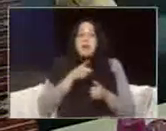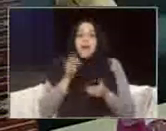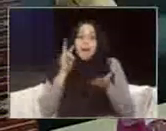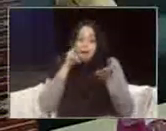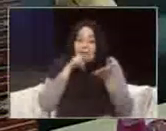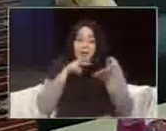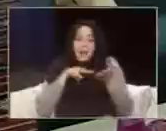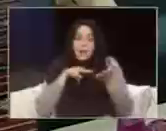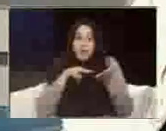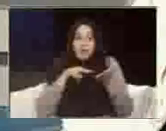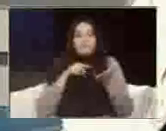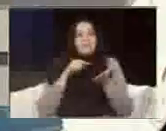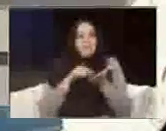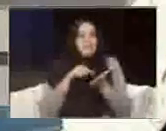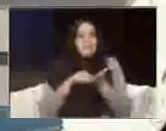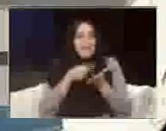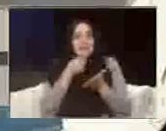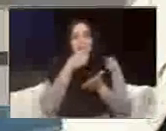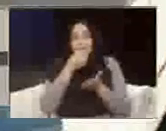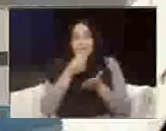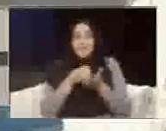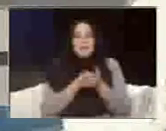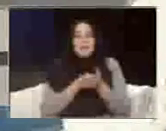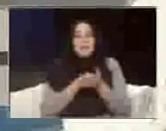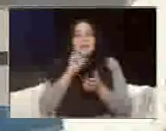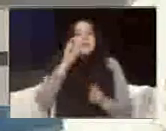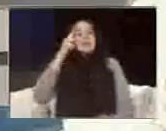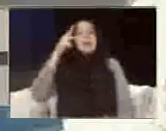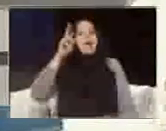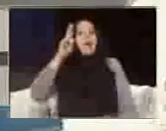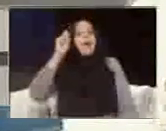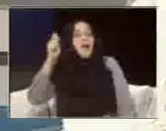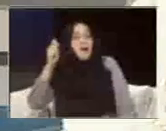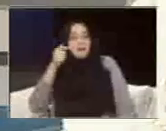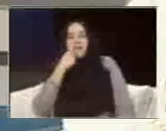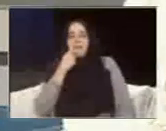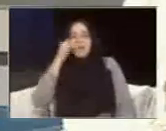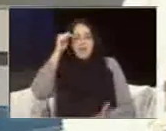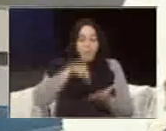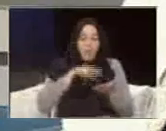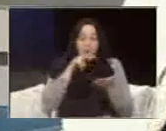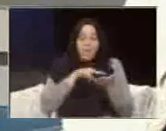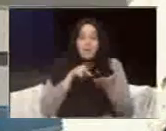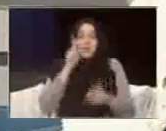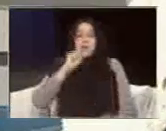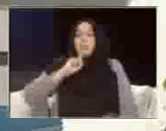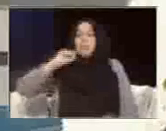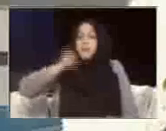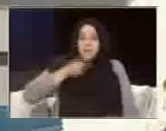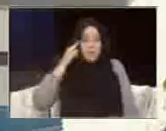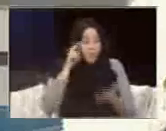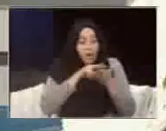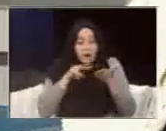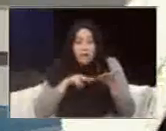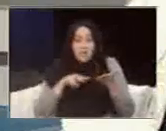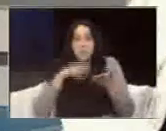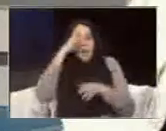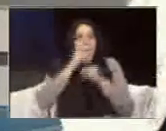القراءة فهذه الآية تحفز وتدعو إلى التعلم، إلى طلب العلم، إلى